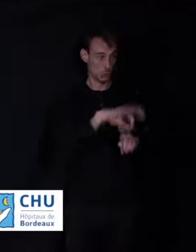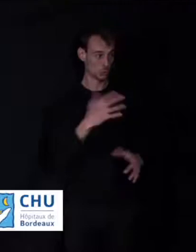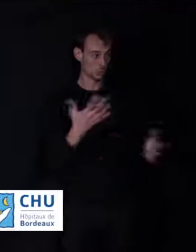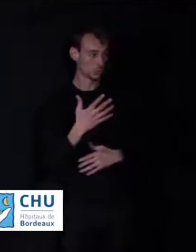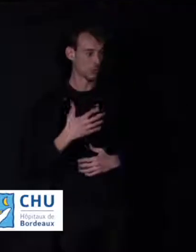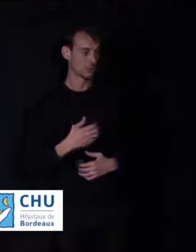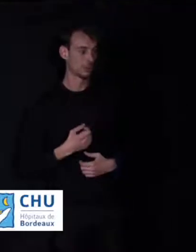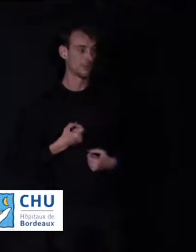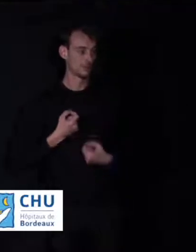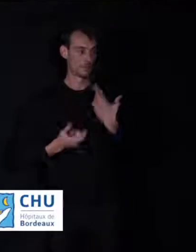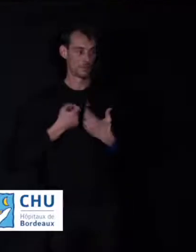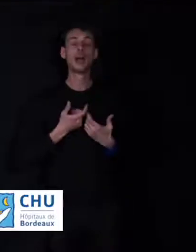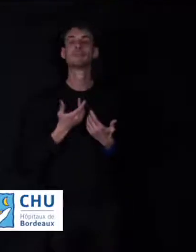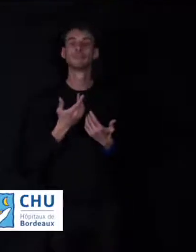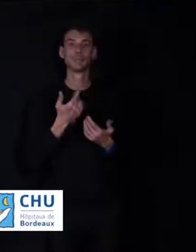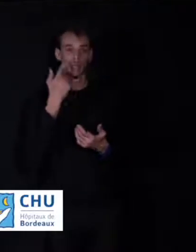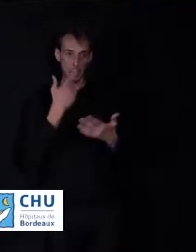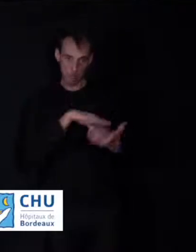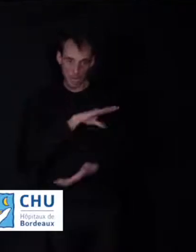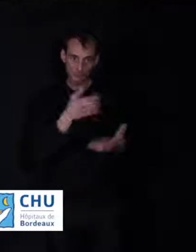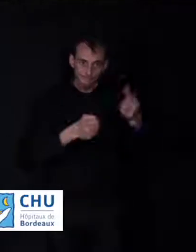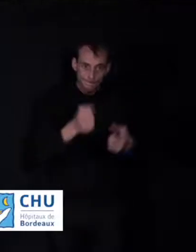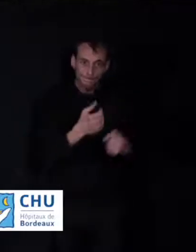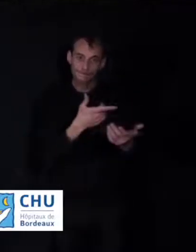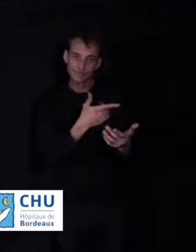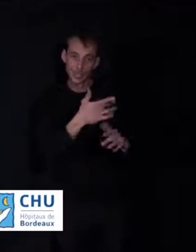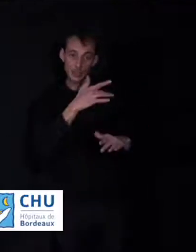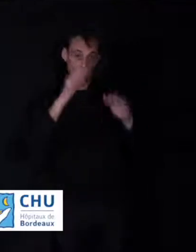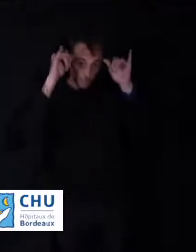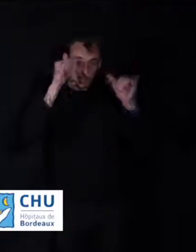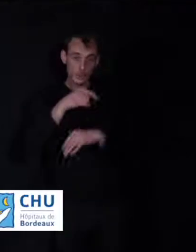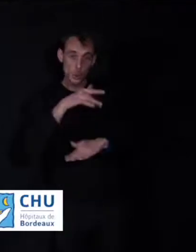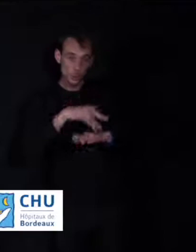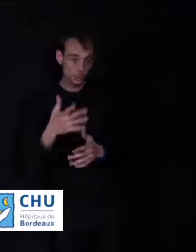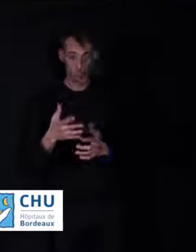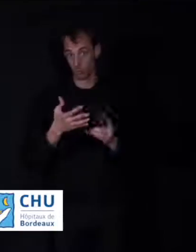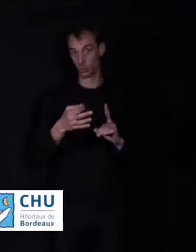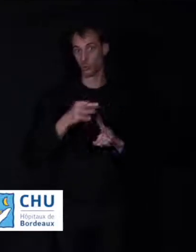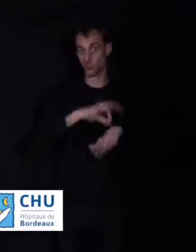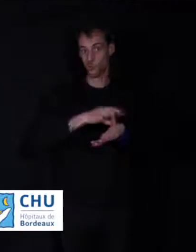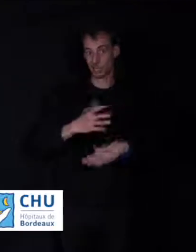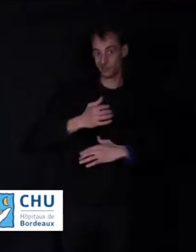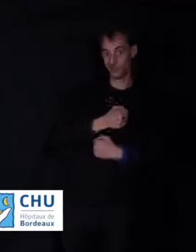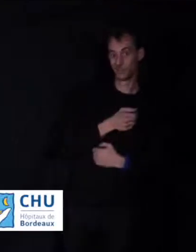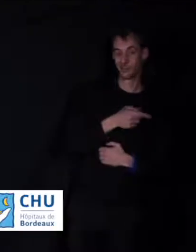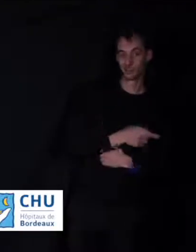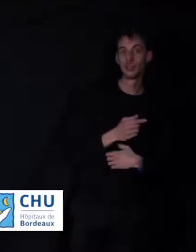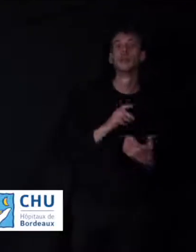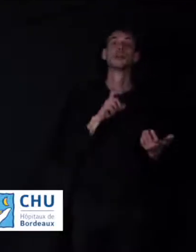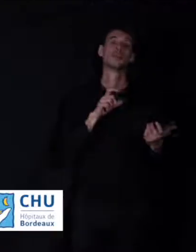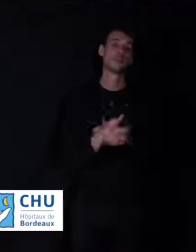vache, en latin, encore une fois, un peu de culture, variole vaccina, et de vaccina, on en a